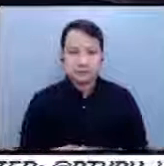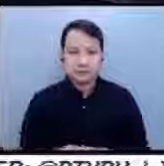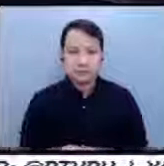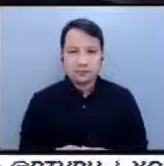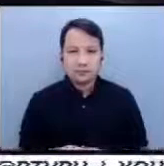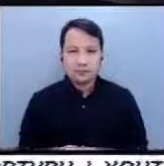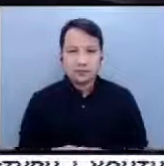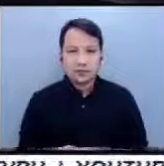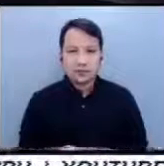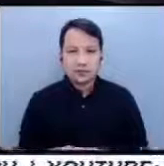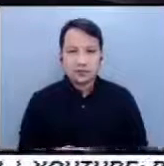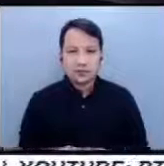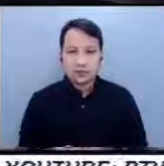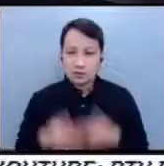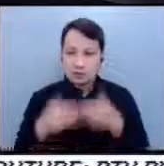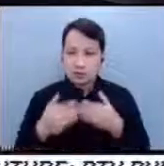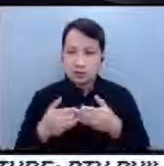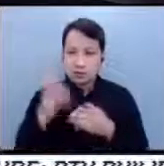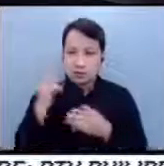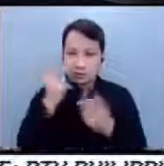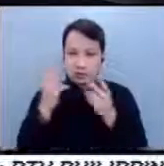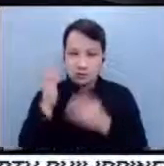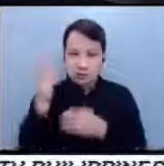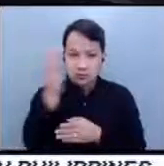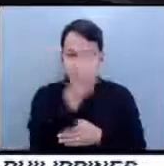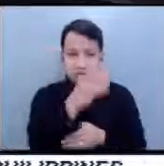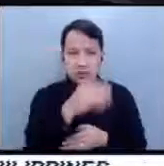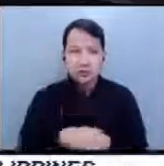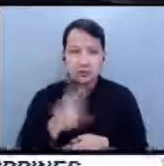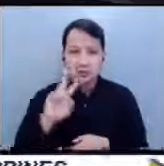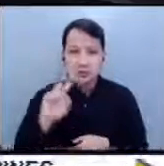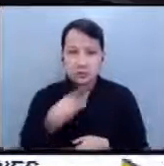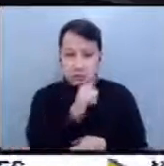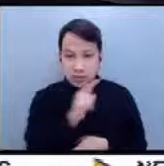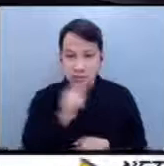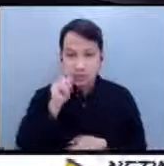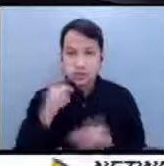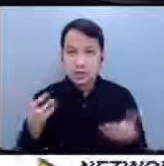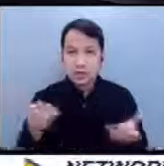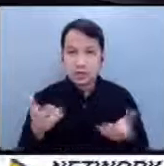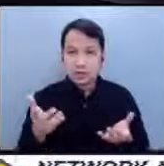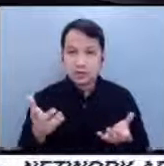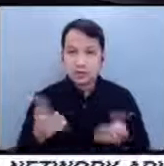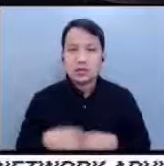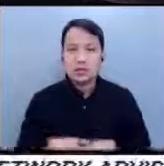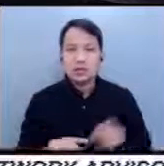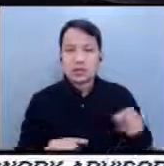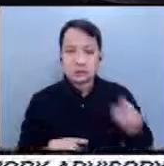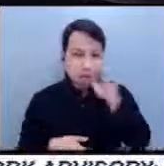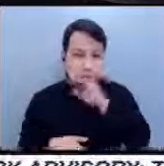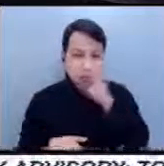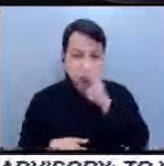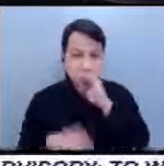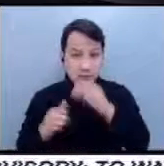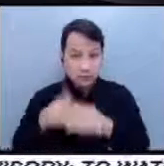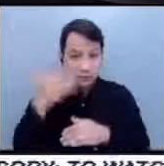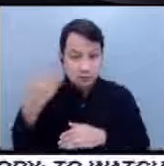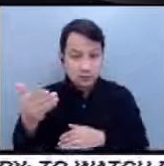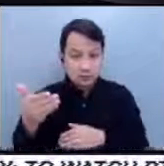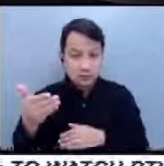link post to you naman ni presidential candidate Lenny Robredo ang mga Cebuano para sa susunod na